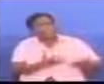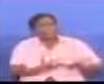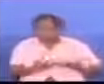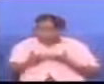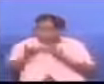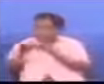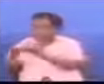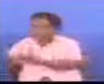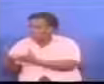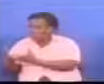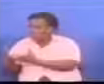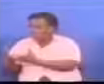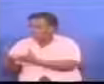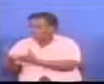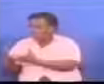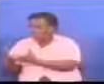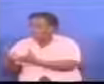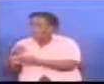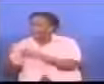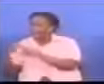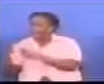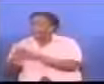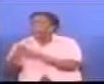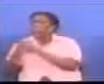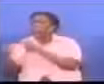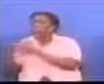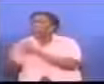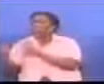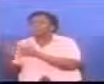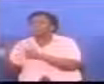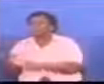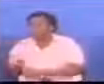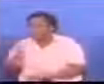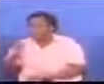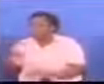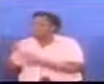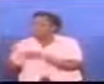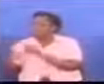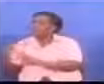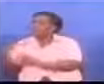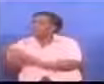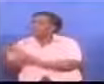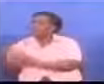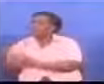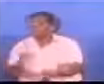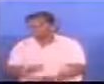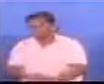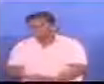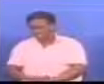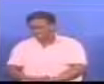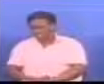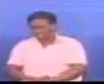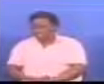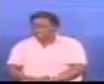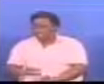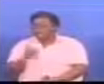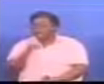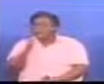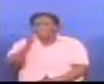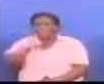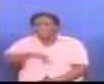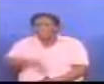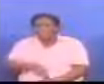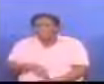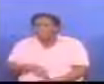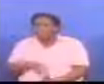kupeleka kwenda kuwekeza kwenye miradi ambayo inaweza ikajiendesha kibiashara. Kila siku sisi tunapeleka